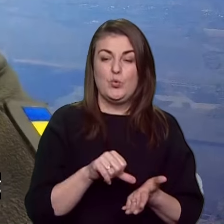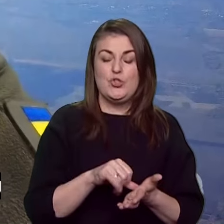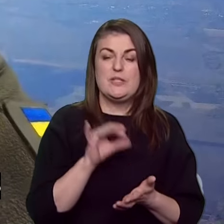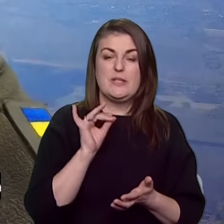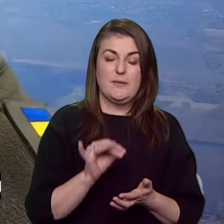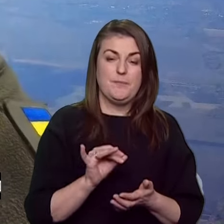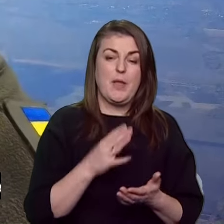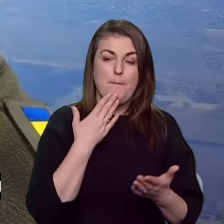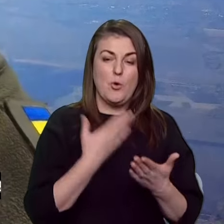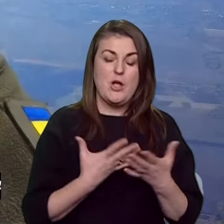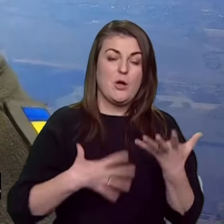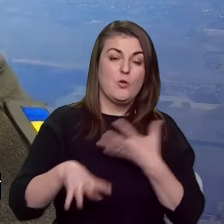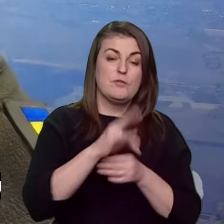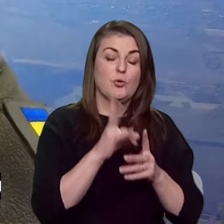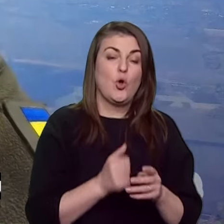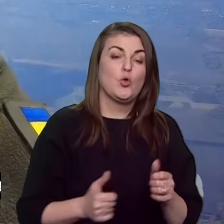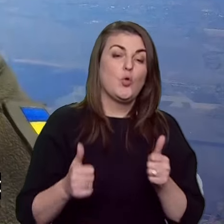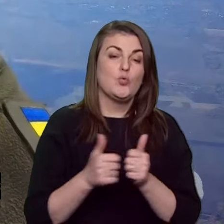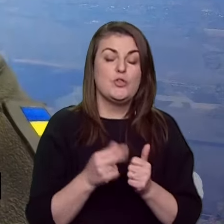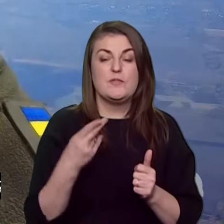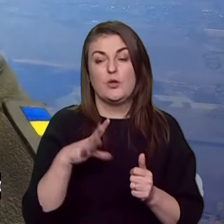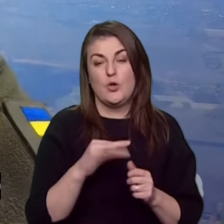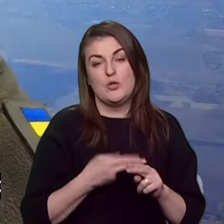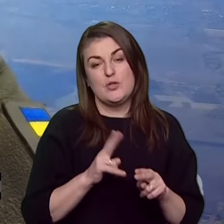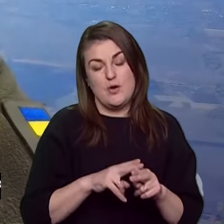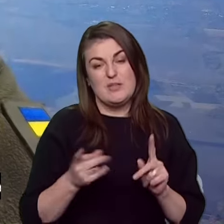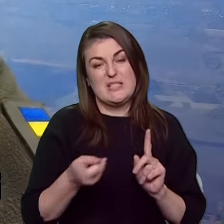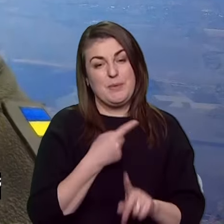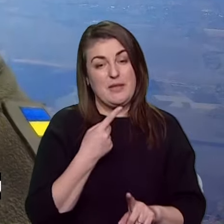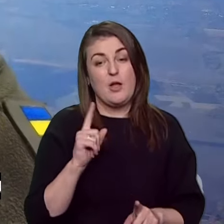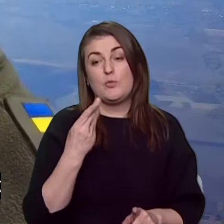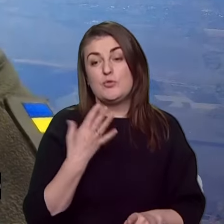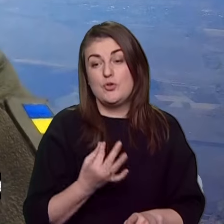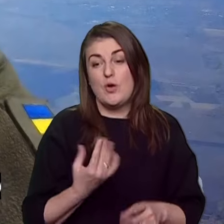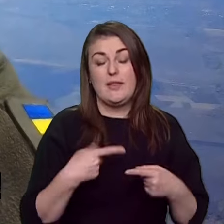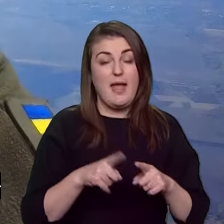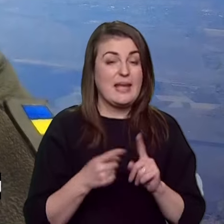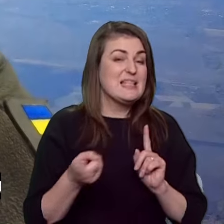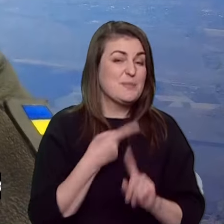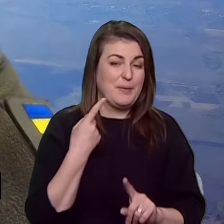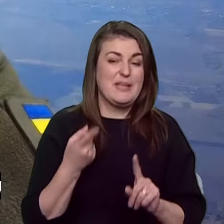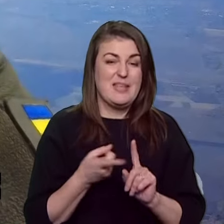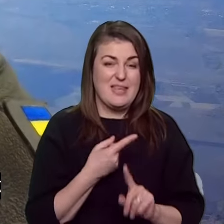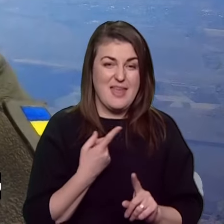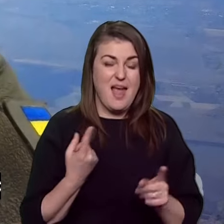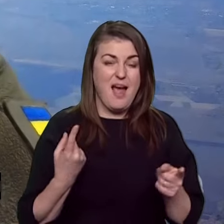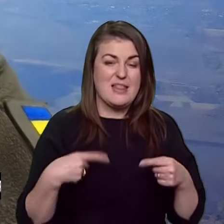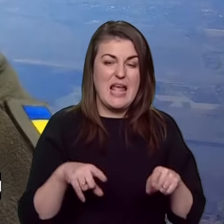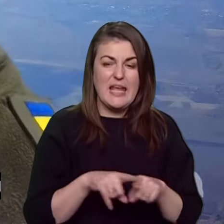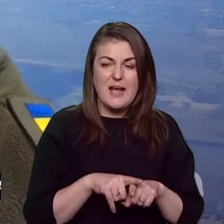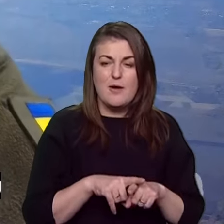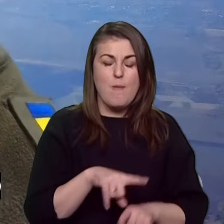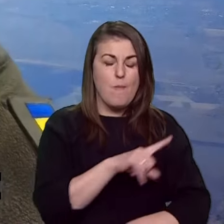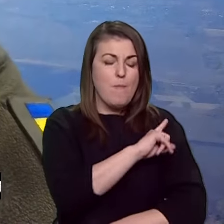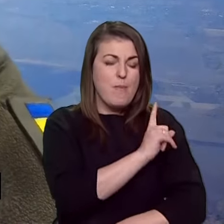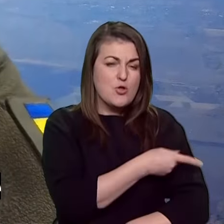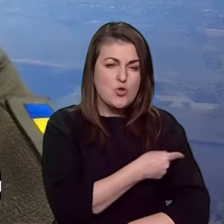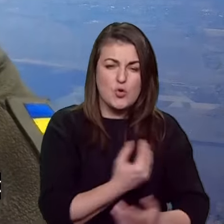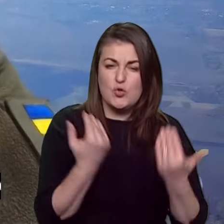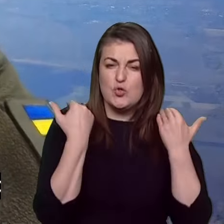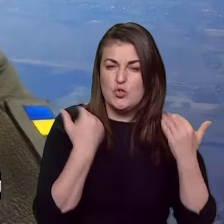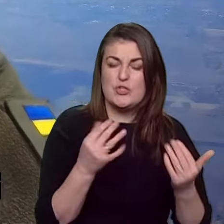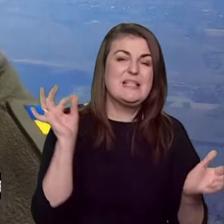І подякував усім, хто долучився до цього збиття. Тому що такі збиття, таких потужних